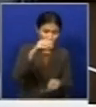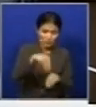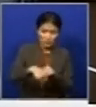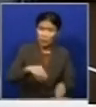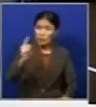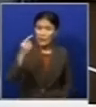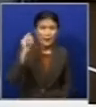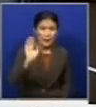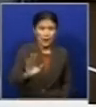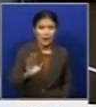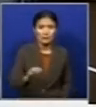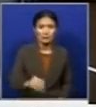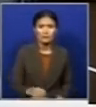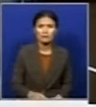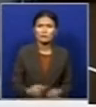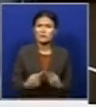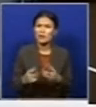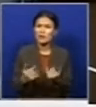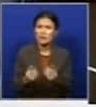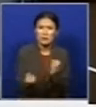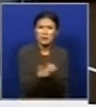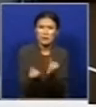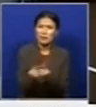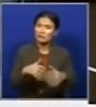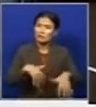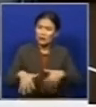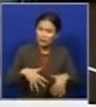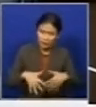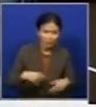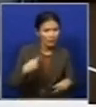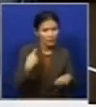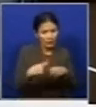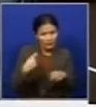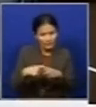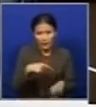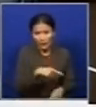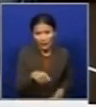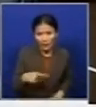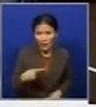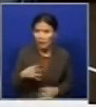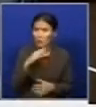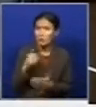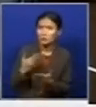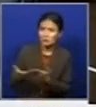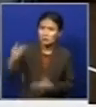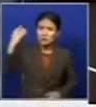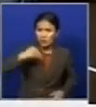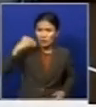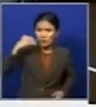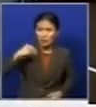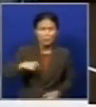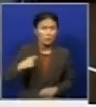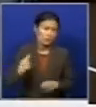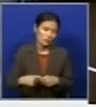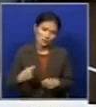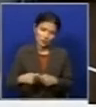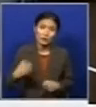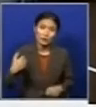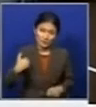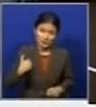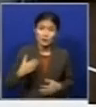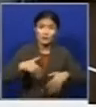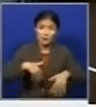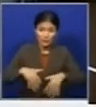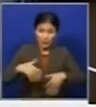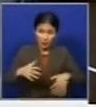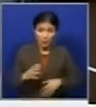ตรกรที่ลำบากอยู่แล้วจะต้องลำบากทุกอย่างมากยิ่งขึ้นไปอีกนะครับพี่น้องประชาชนก็กลัวว่าเจ้า